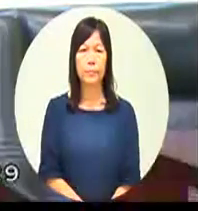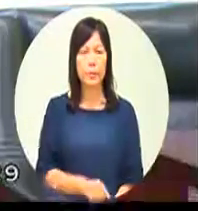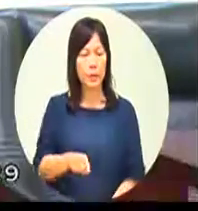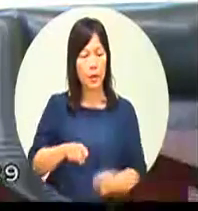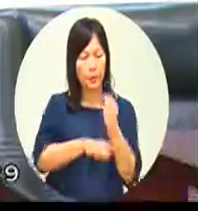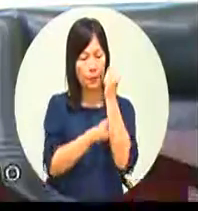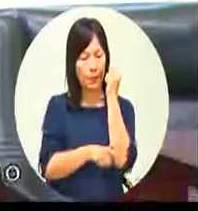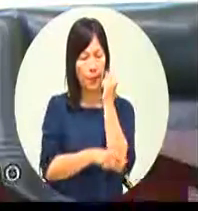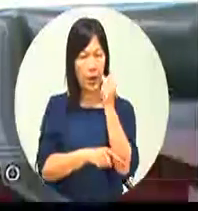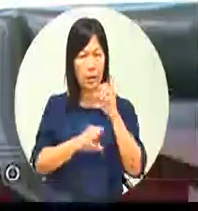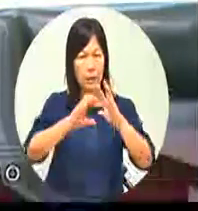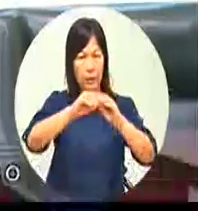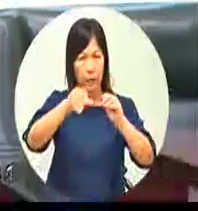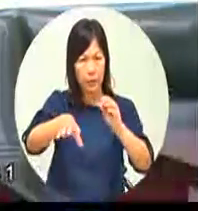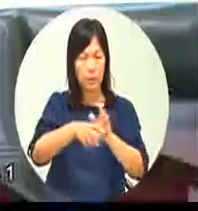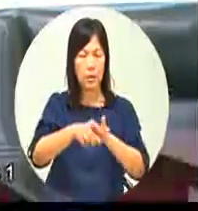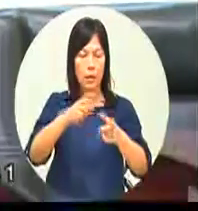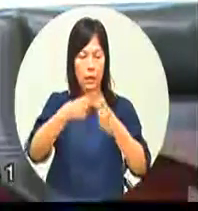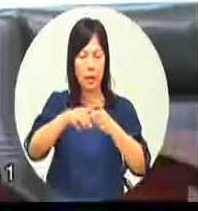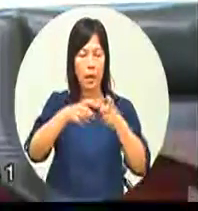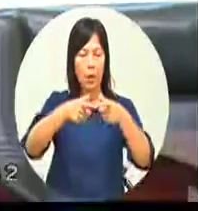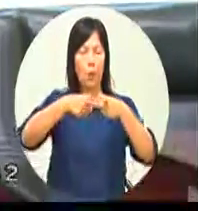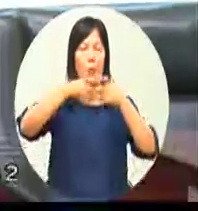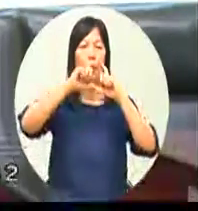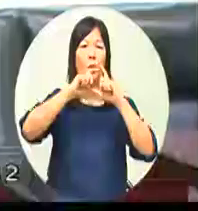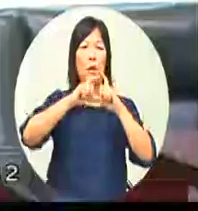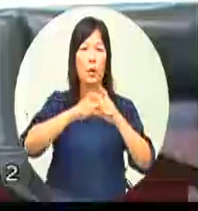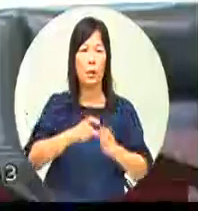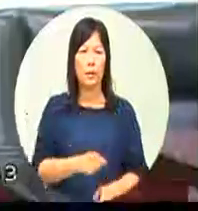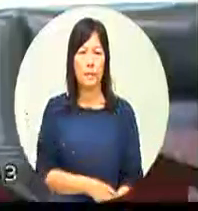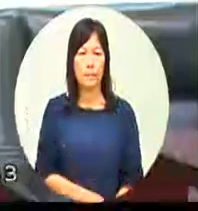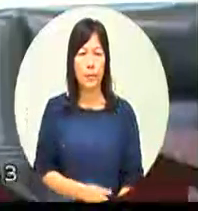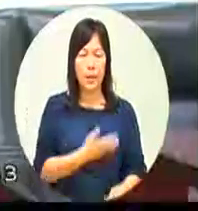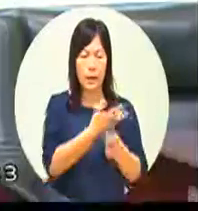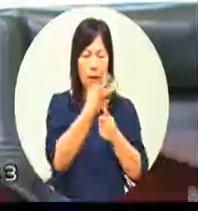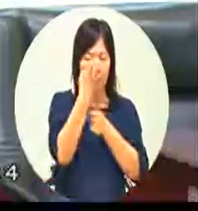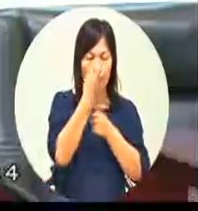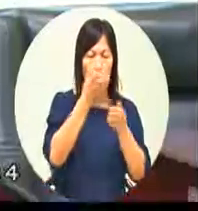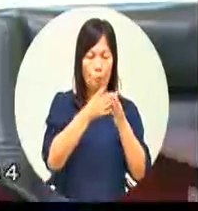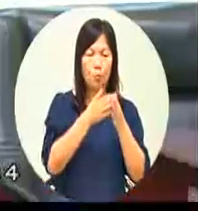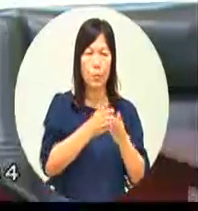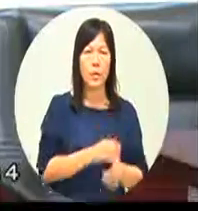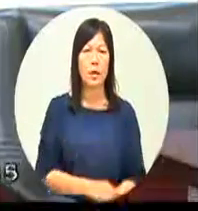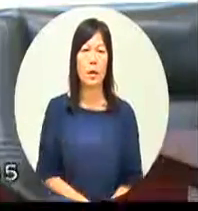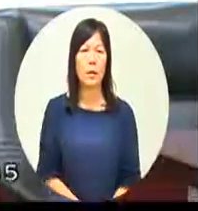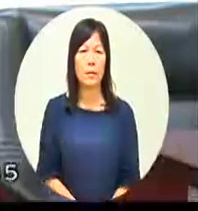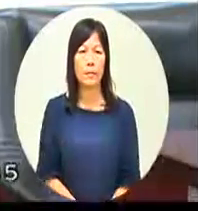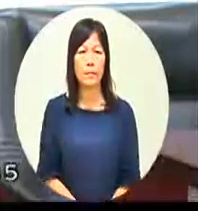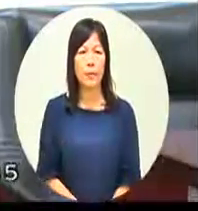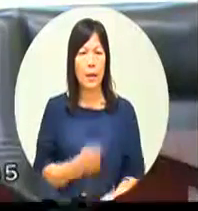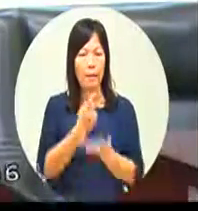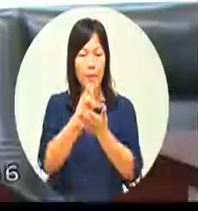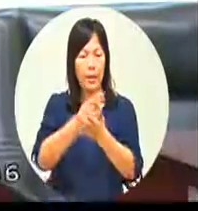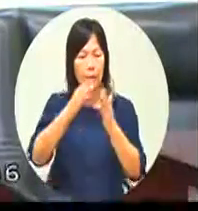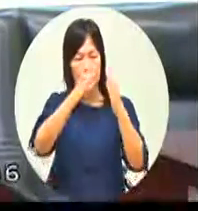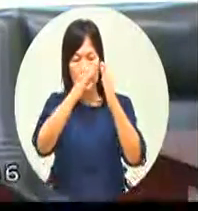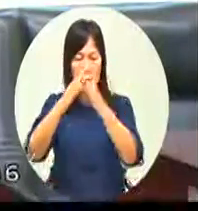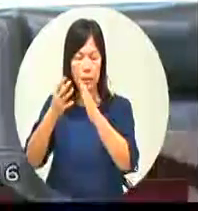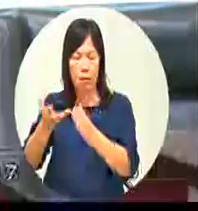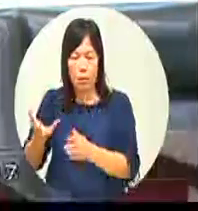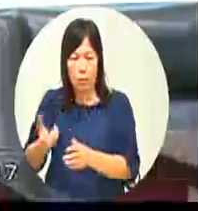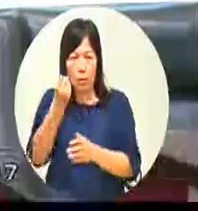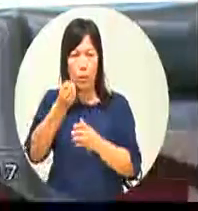个法定空间要回归，回归给我们管理 我们等于说我们每个住户的权益都